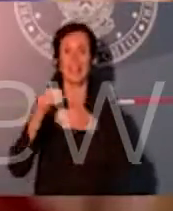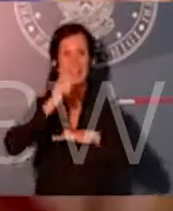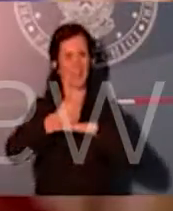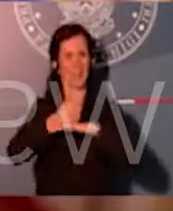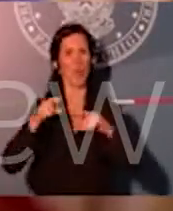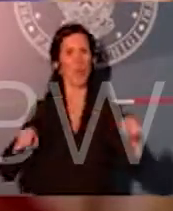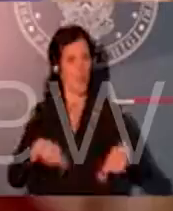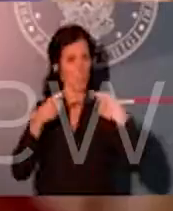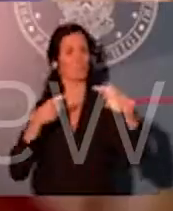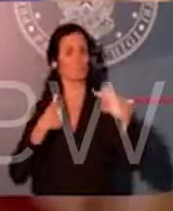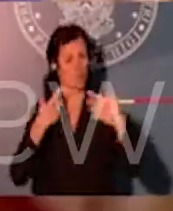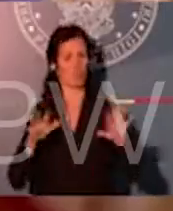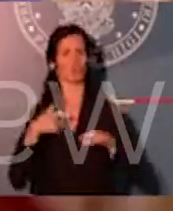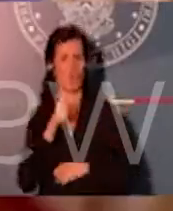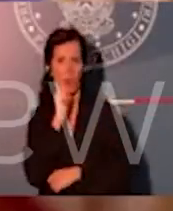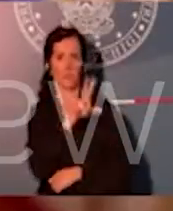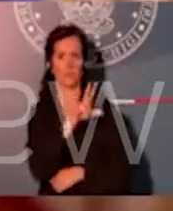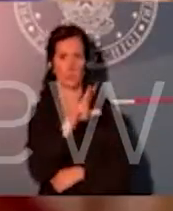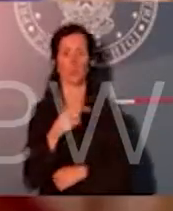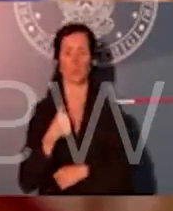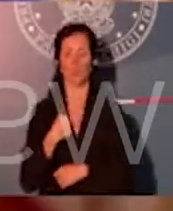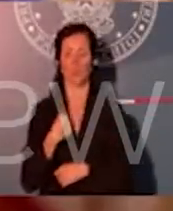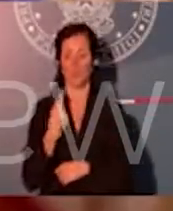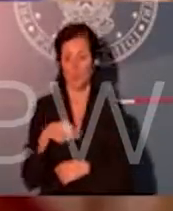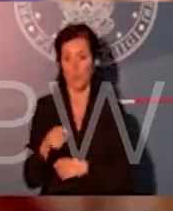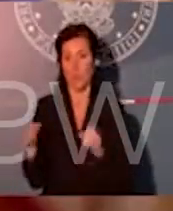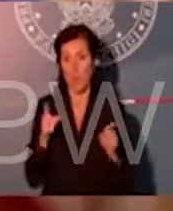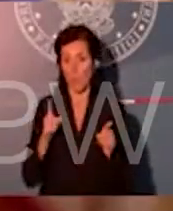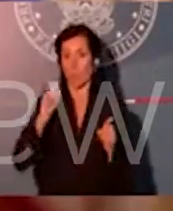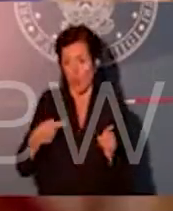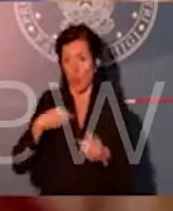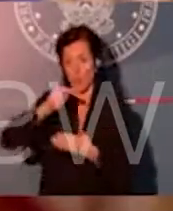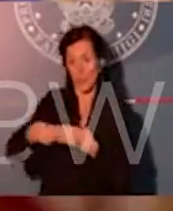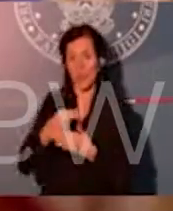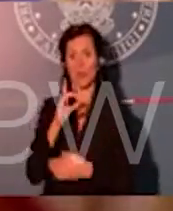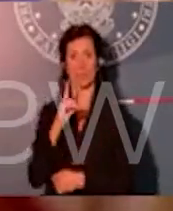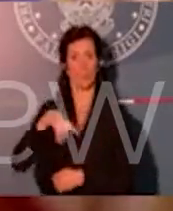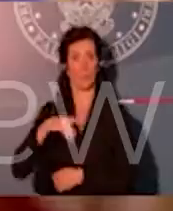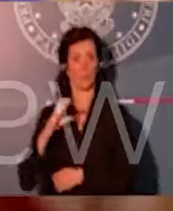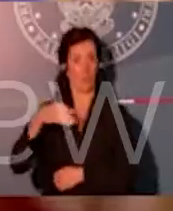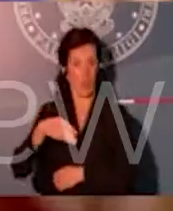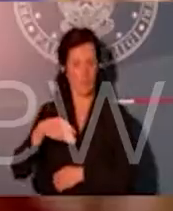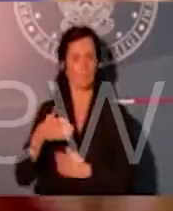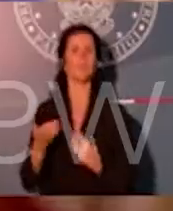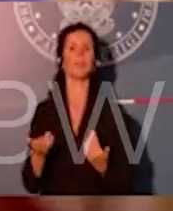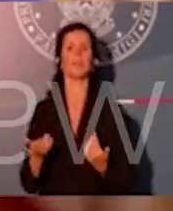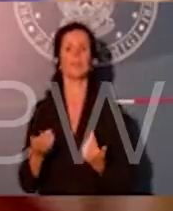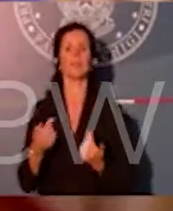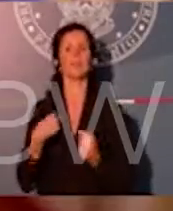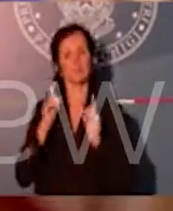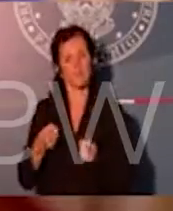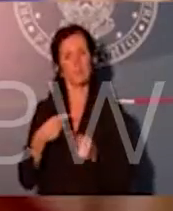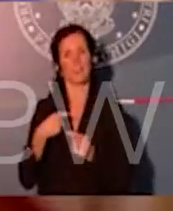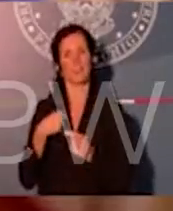dell'opposizione, che stavo per firmare questo DPCM e che stavo per poi illustrare